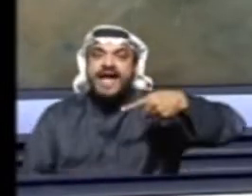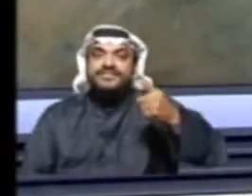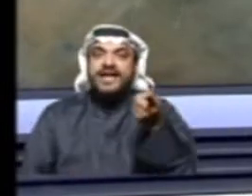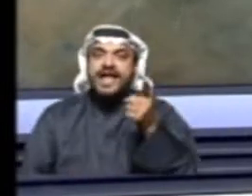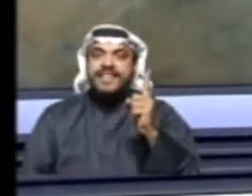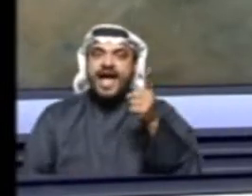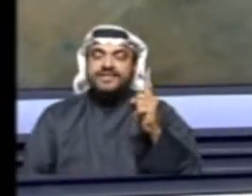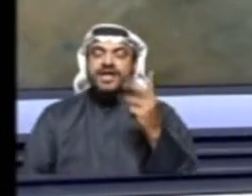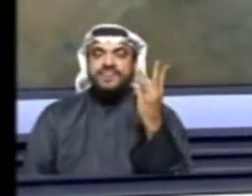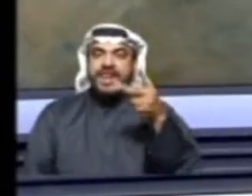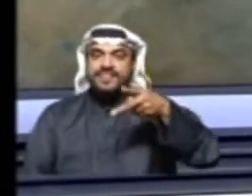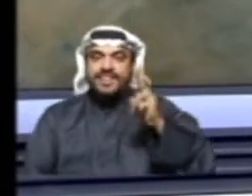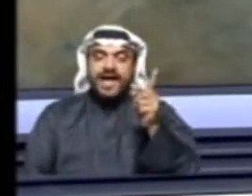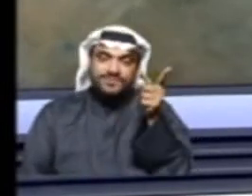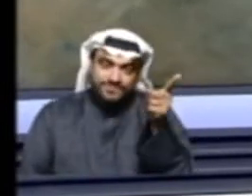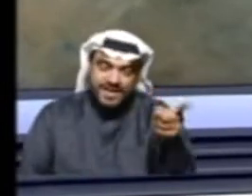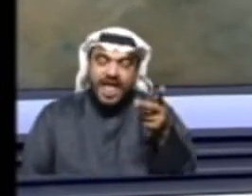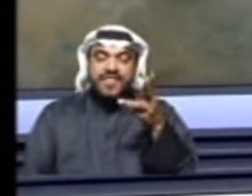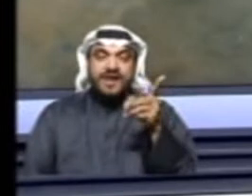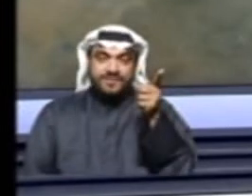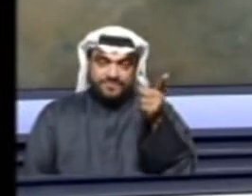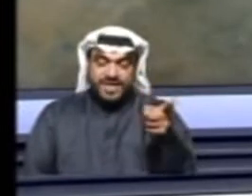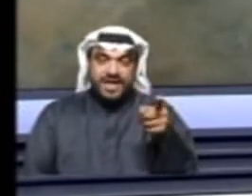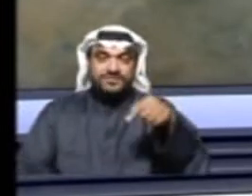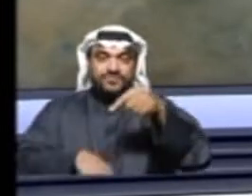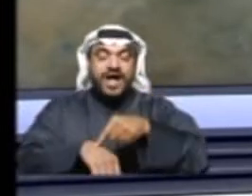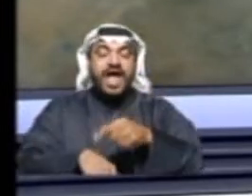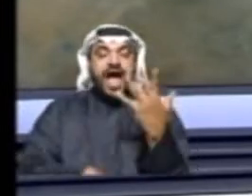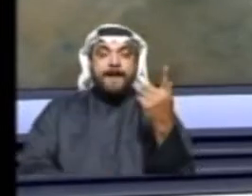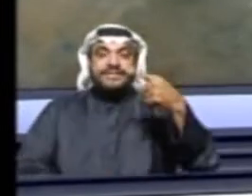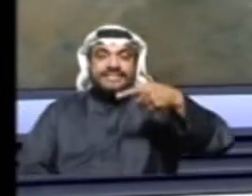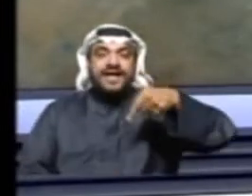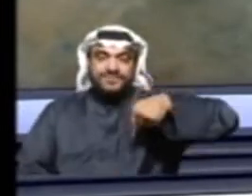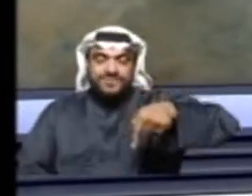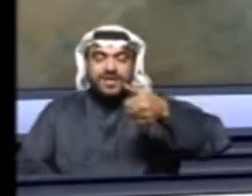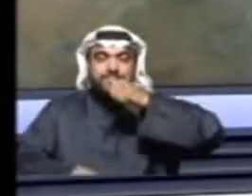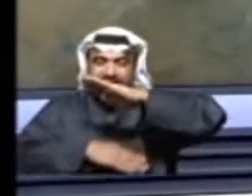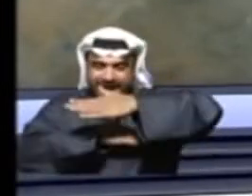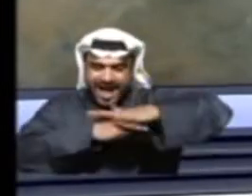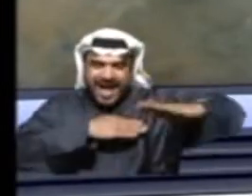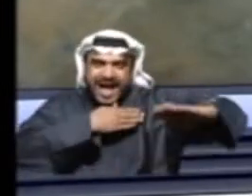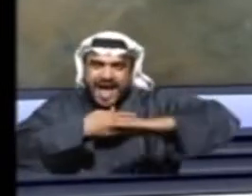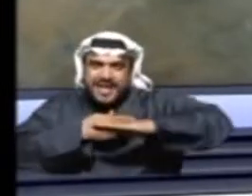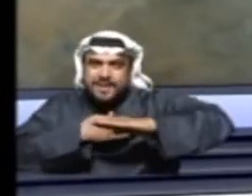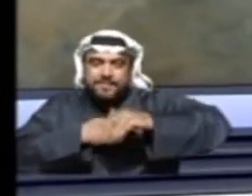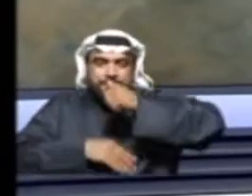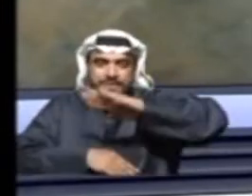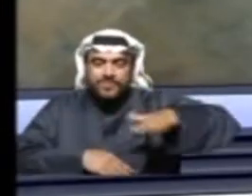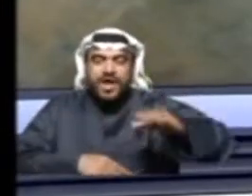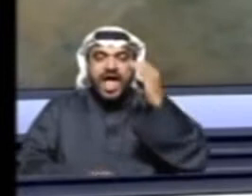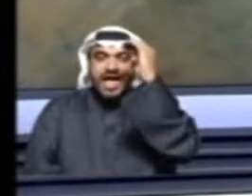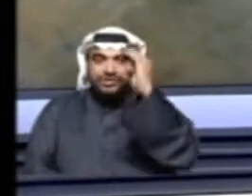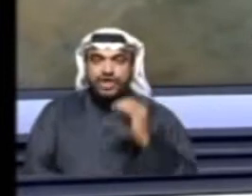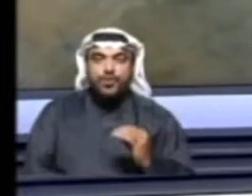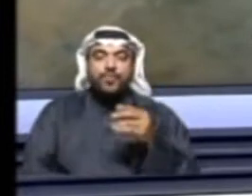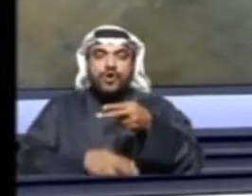الغربية، 13 في مدينة الكويت ومطار الكويت الدولي، 15 إلى 16 على الساحل، 12 درجة مئوية المتوقعة جنوب البلاد